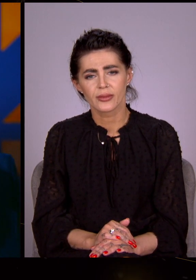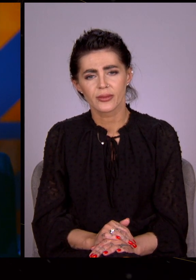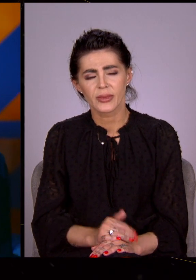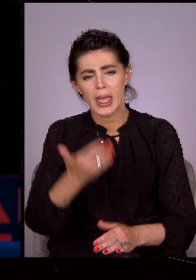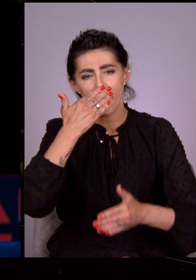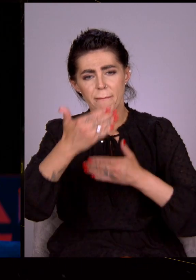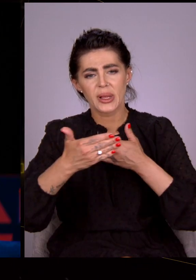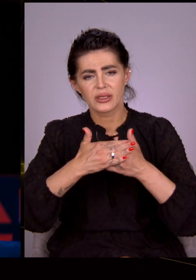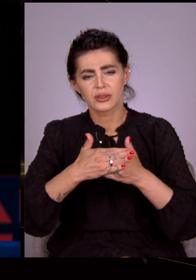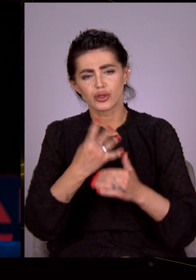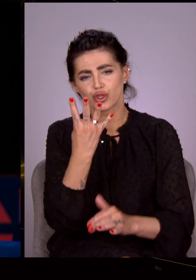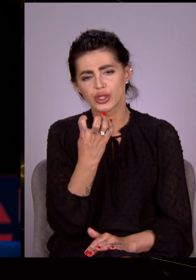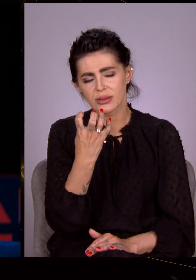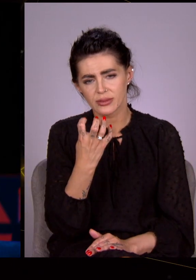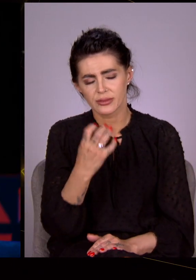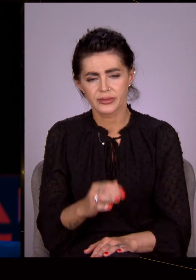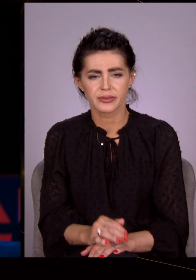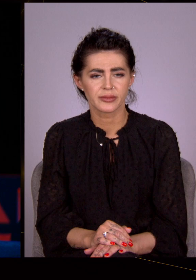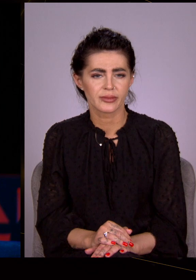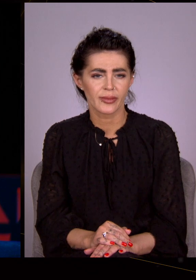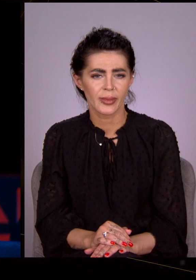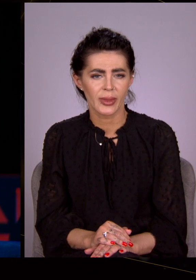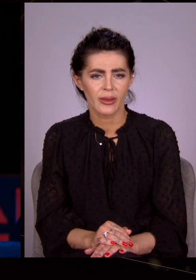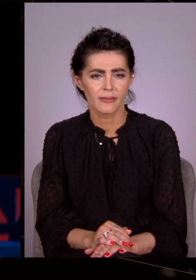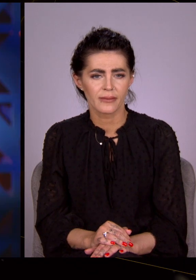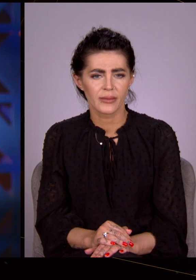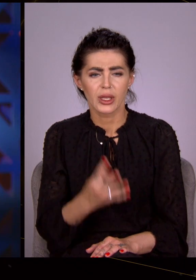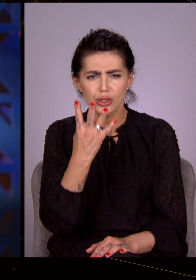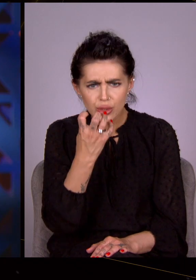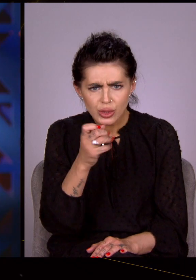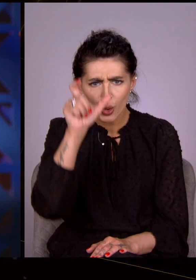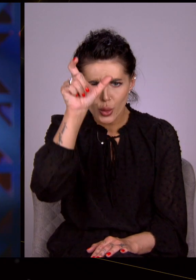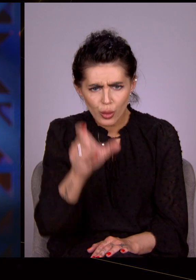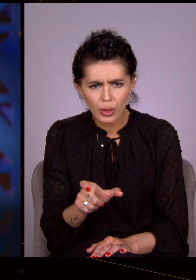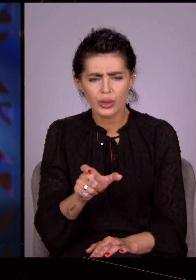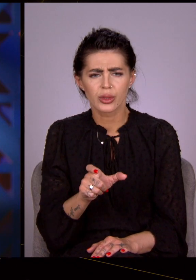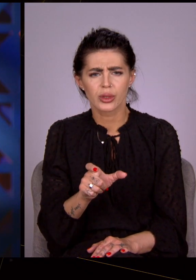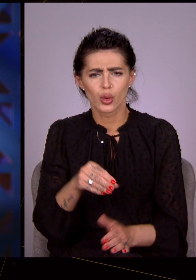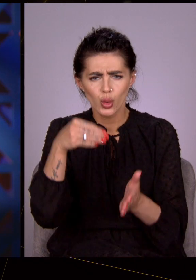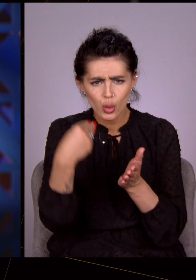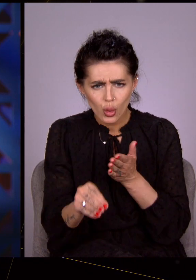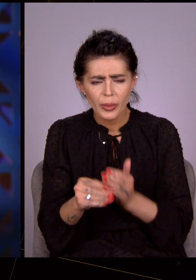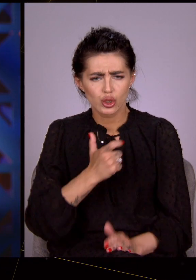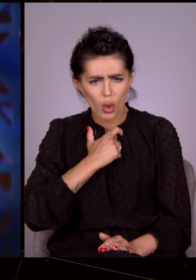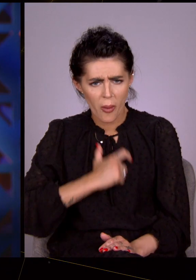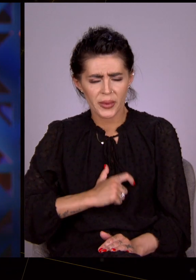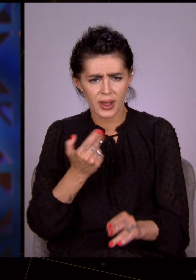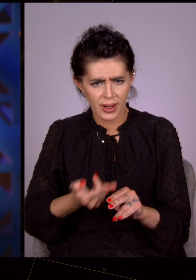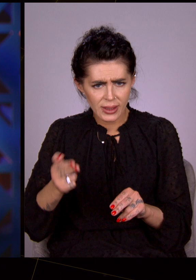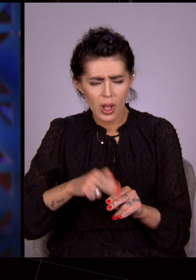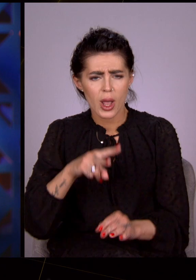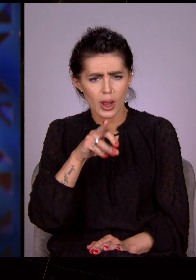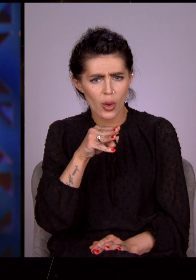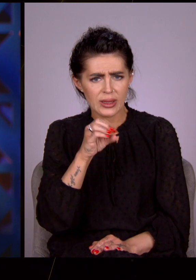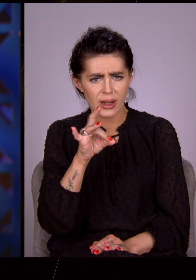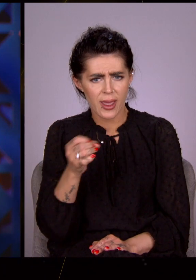Близько 400. О, 400 людей купили собі цей лотерейний квиточок за